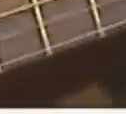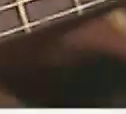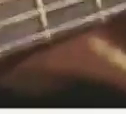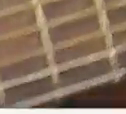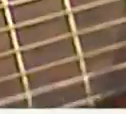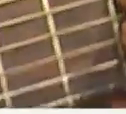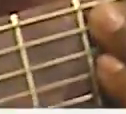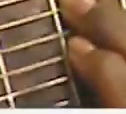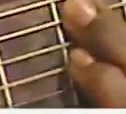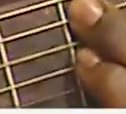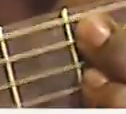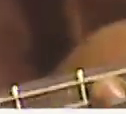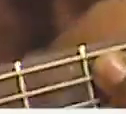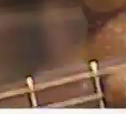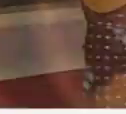Aoko.